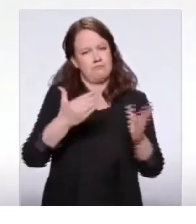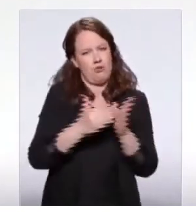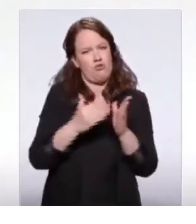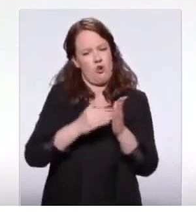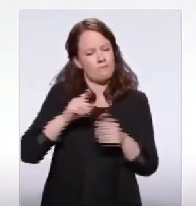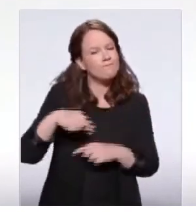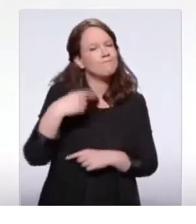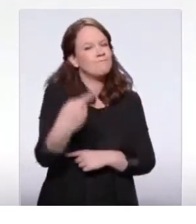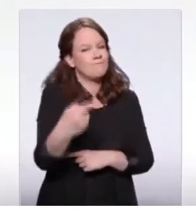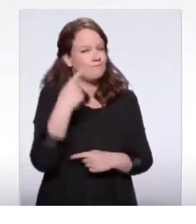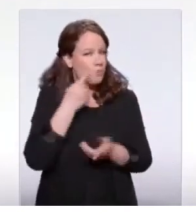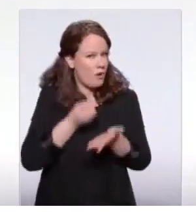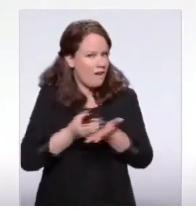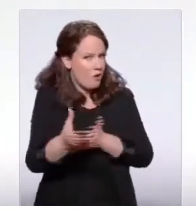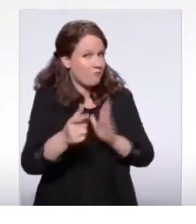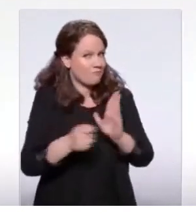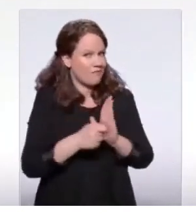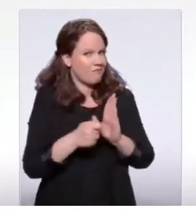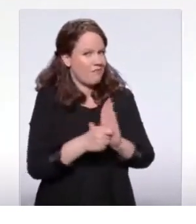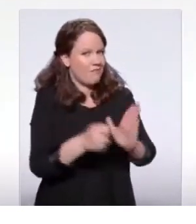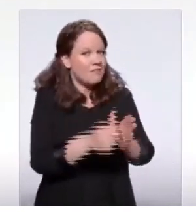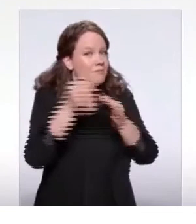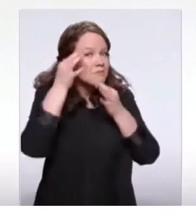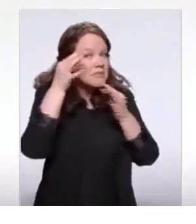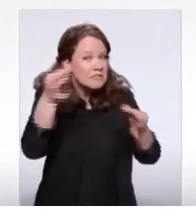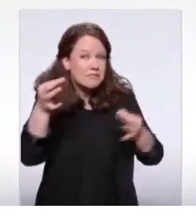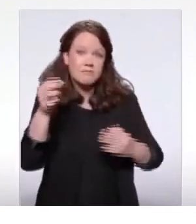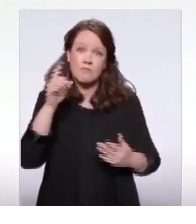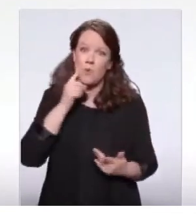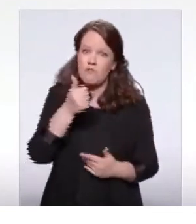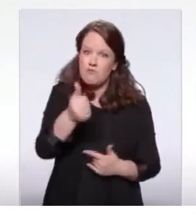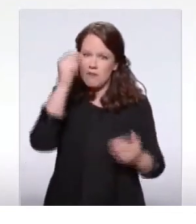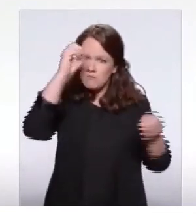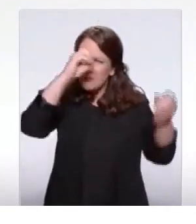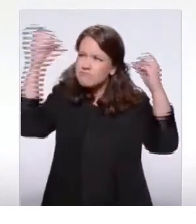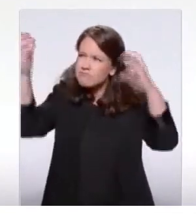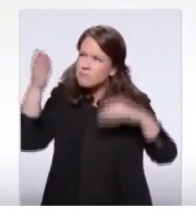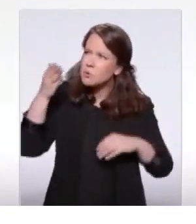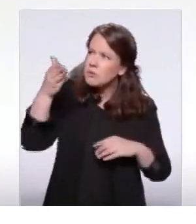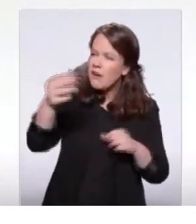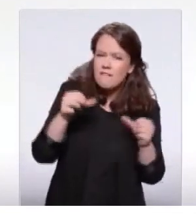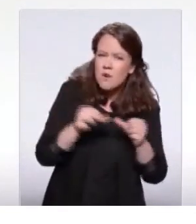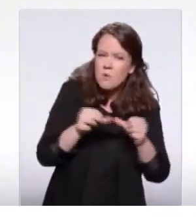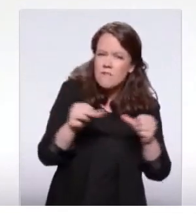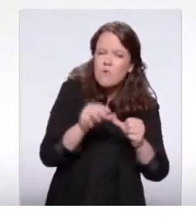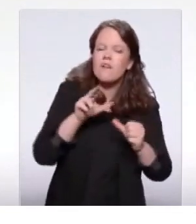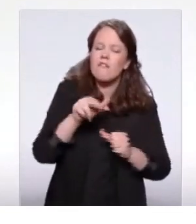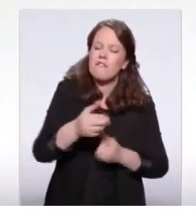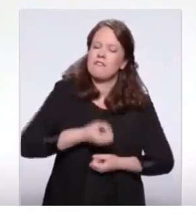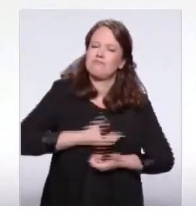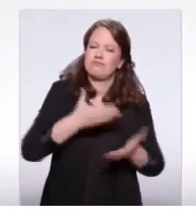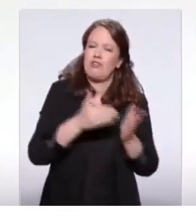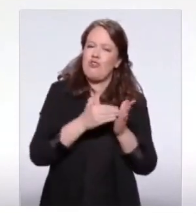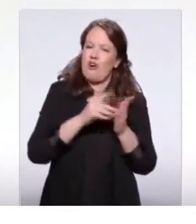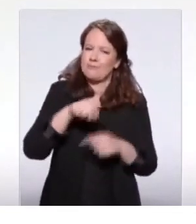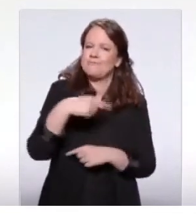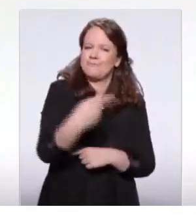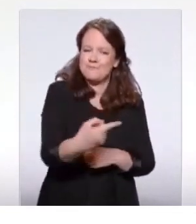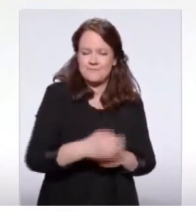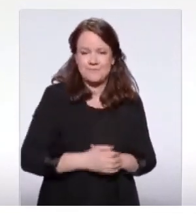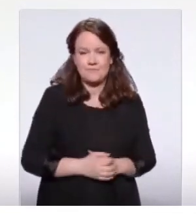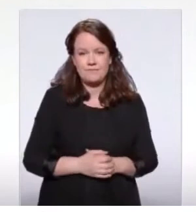de réouverture et pour que chacun puisse aussi se projeter avec plus de visibilité dans les mois qui viennent. Dès la